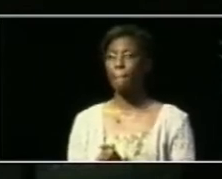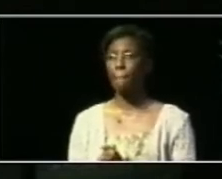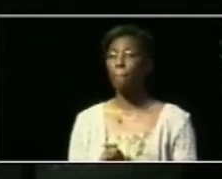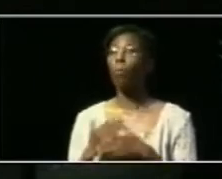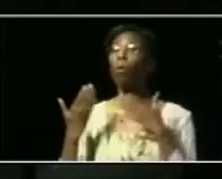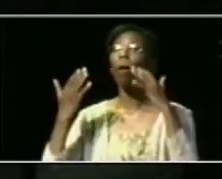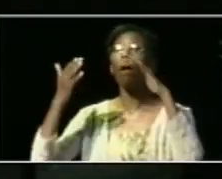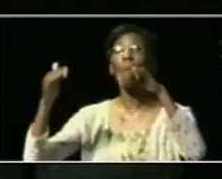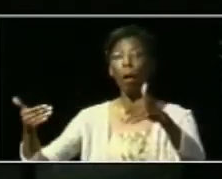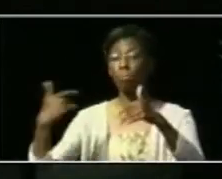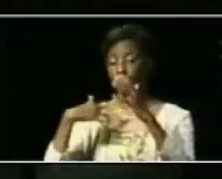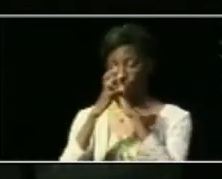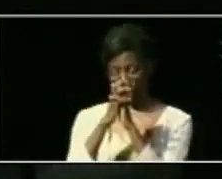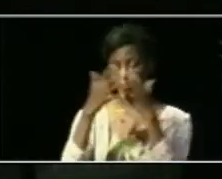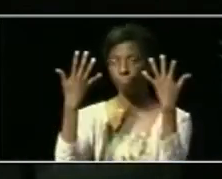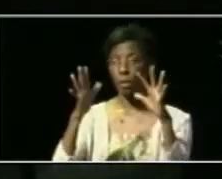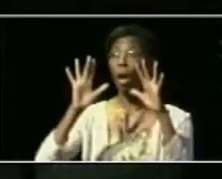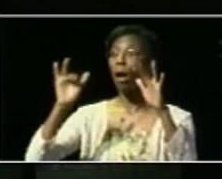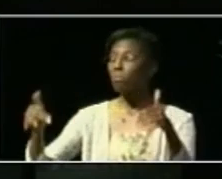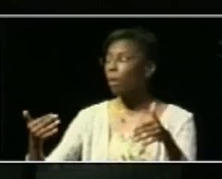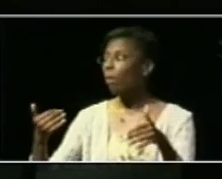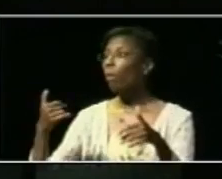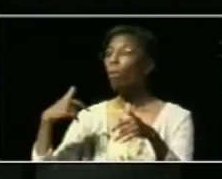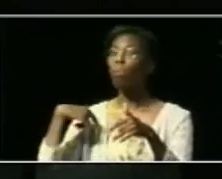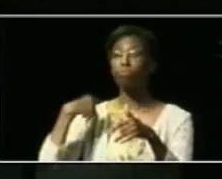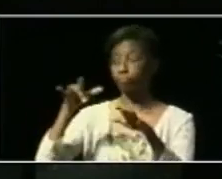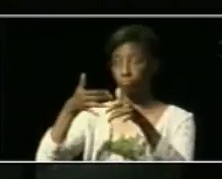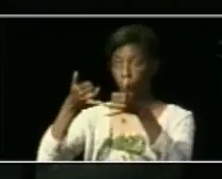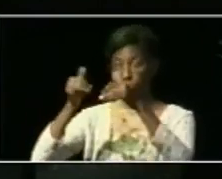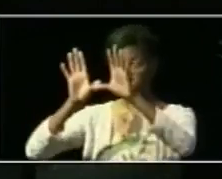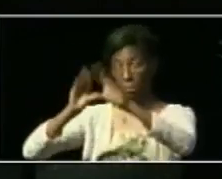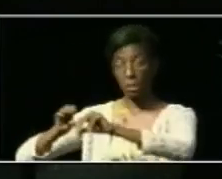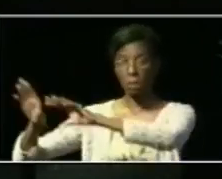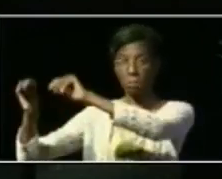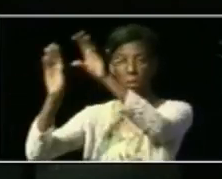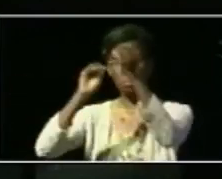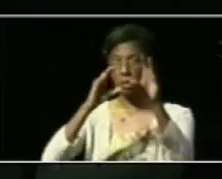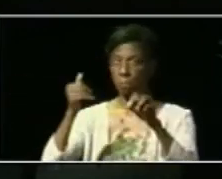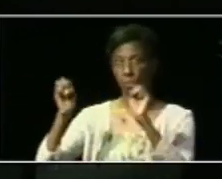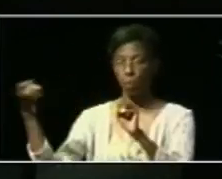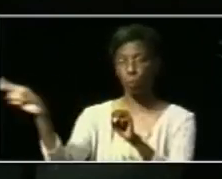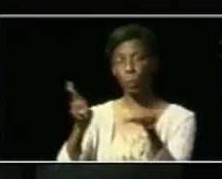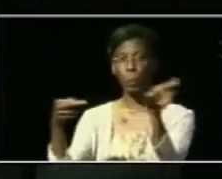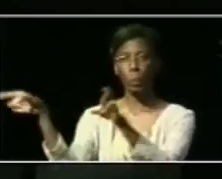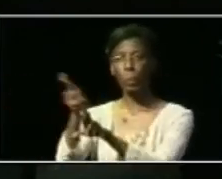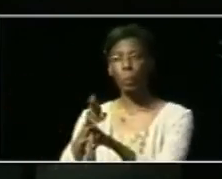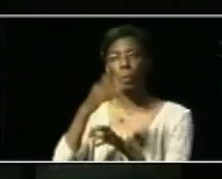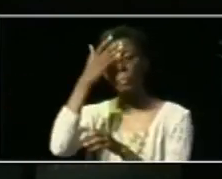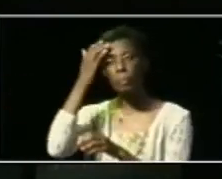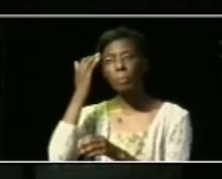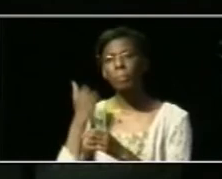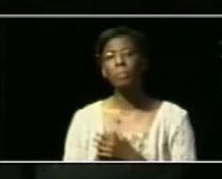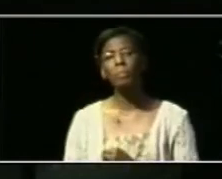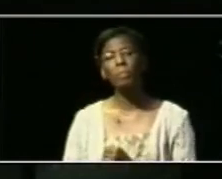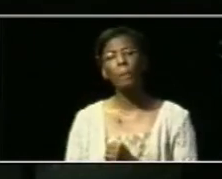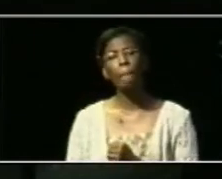Et après la prière de conclusion, vous pourrez regagner votre place. Oh, I long to be surrounding that beautiful throne